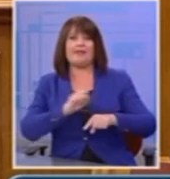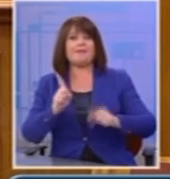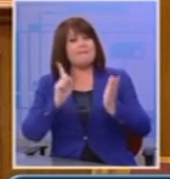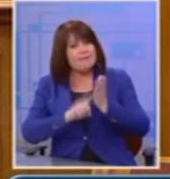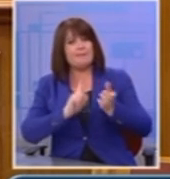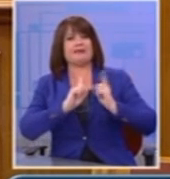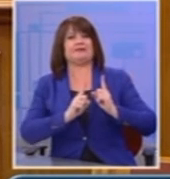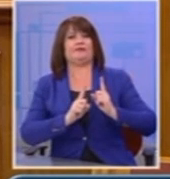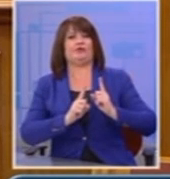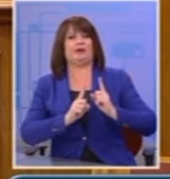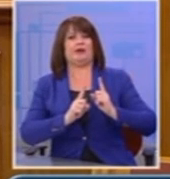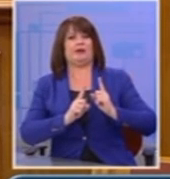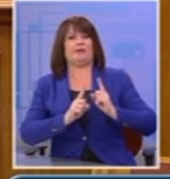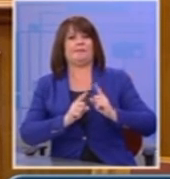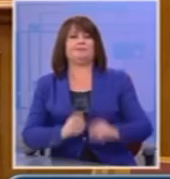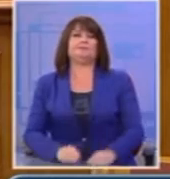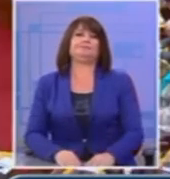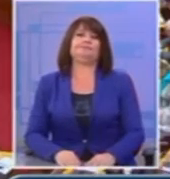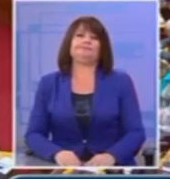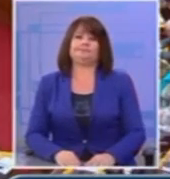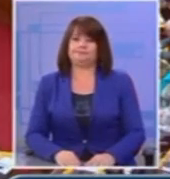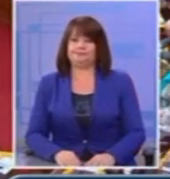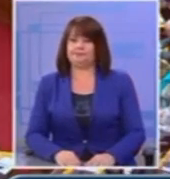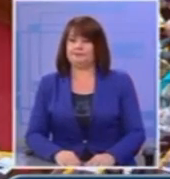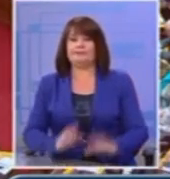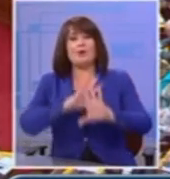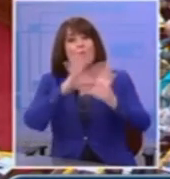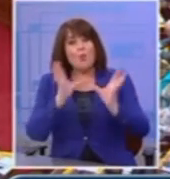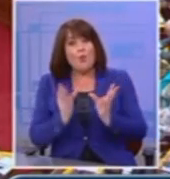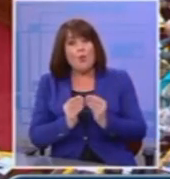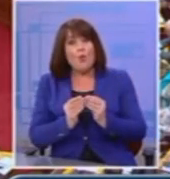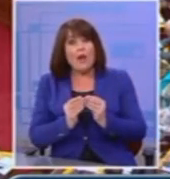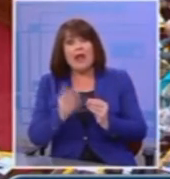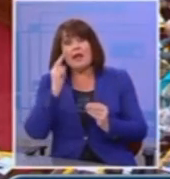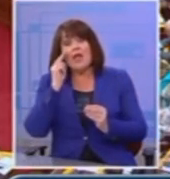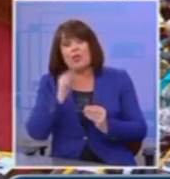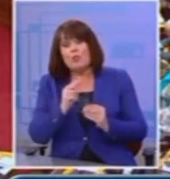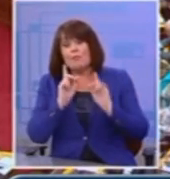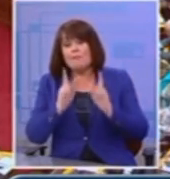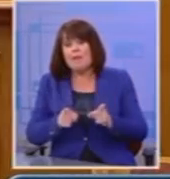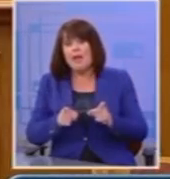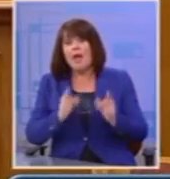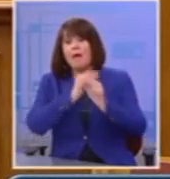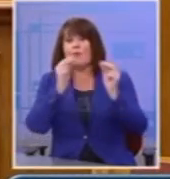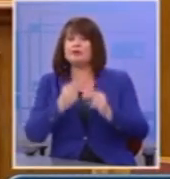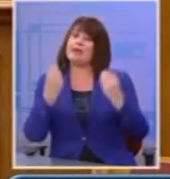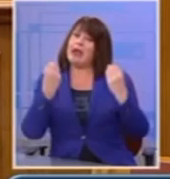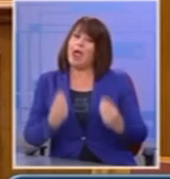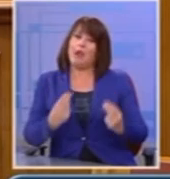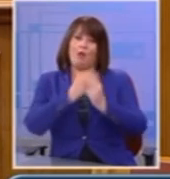συμφωνία. Τα πάντα θα κριθούν από το αποτέλεσμα, από το αίσιο τέλος.